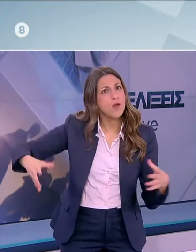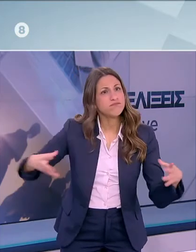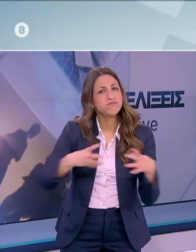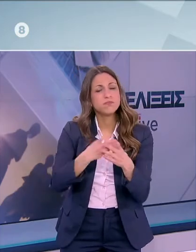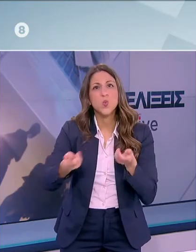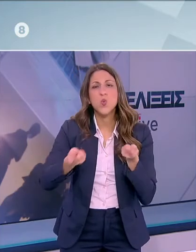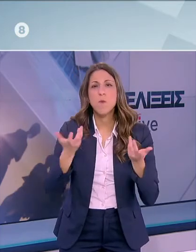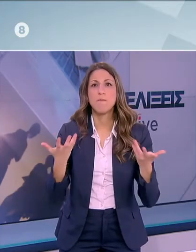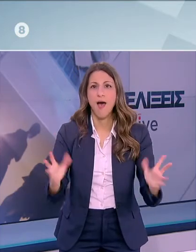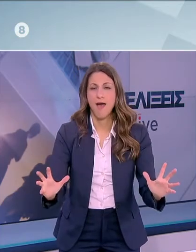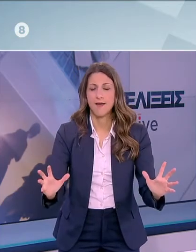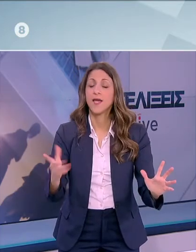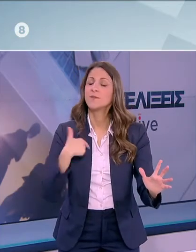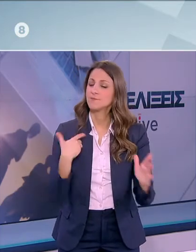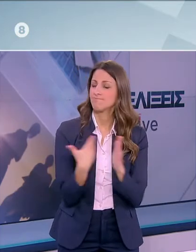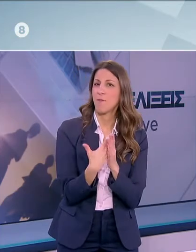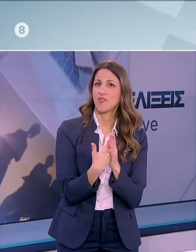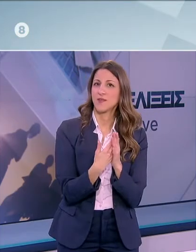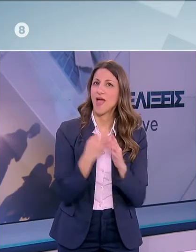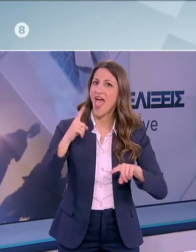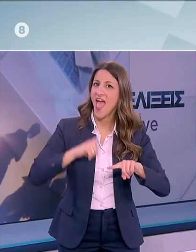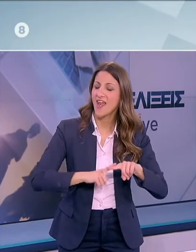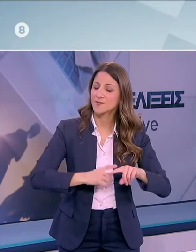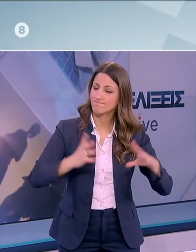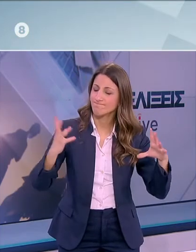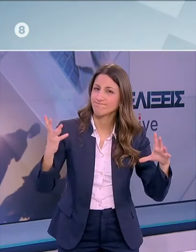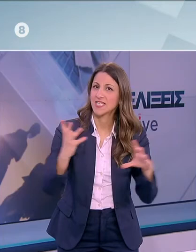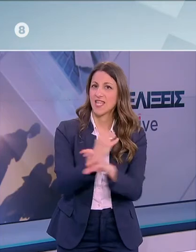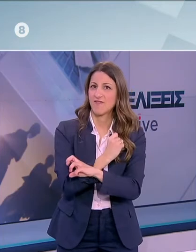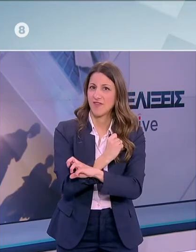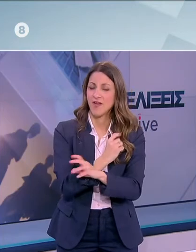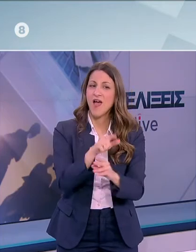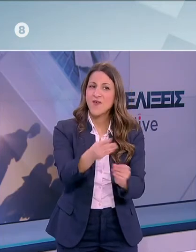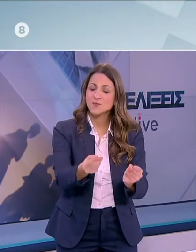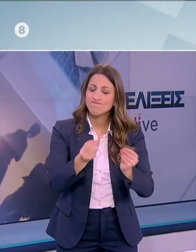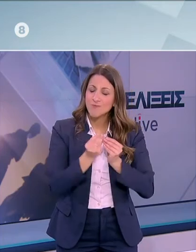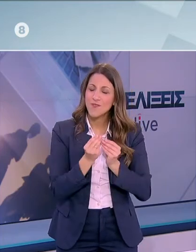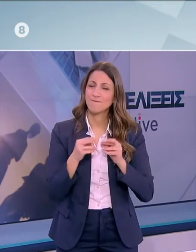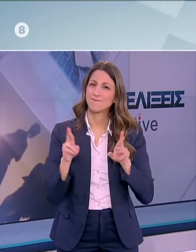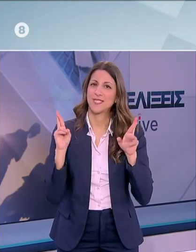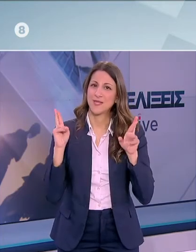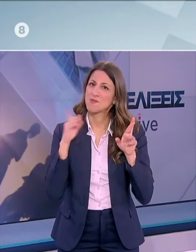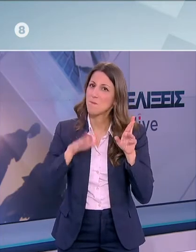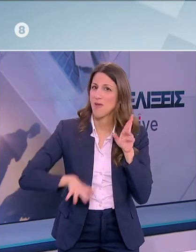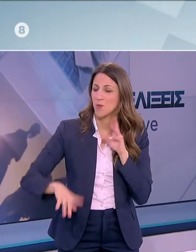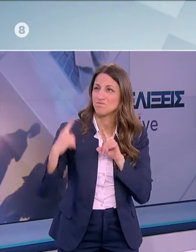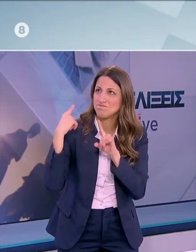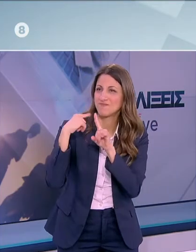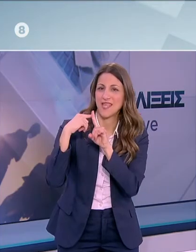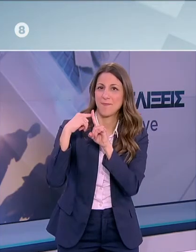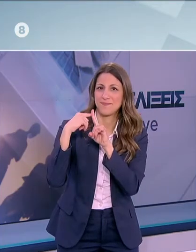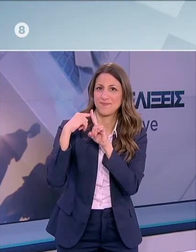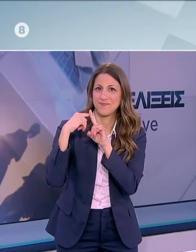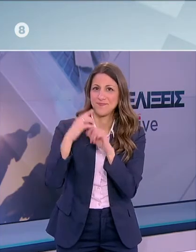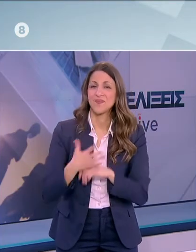αλλά αποδείξαμε ότι μπορούμε σαν λαός να τα καταφέρουμε. Και αυτό για μένα με γεμίζει αισιοδοξία και για το μέλλον.